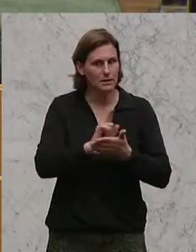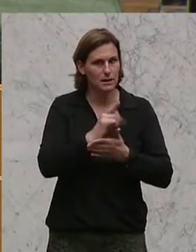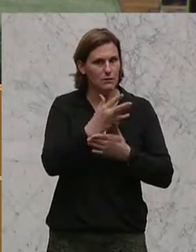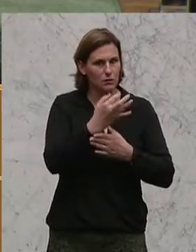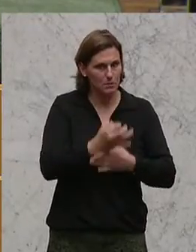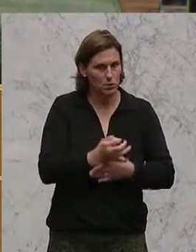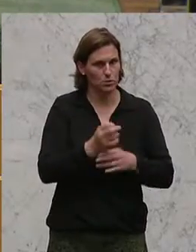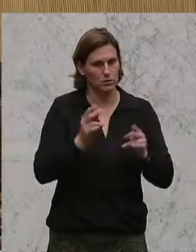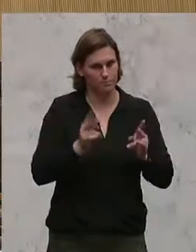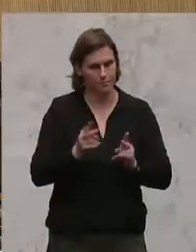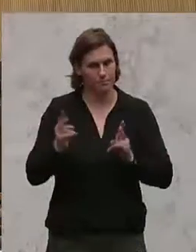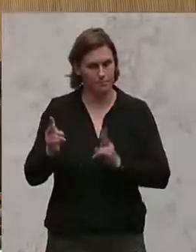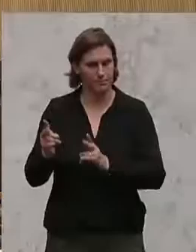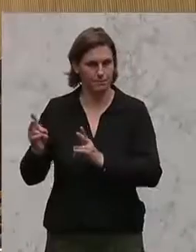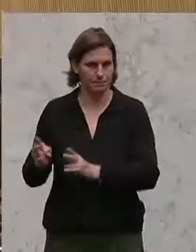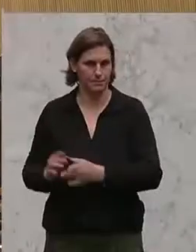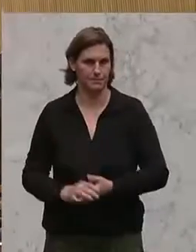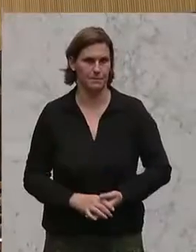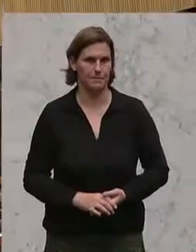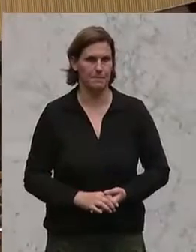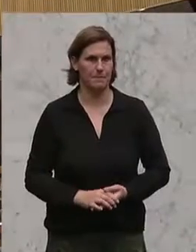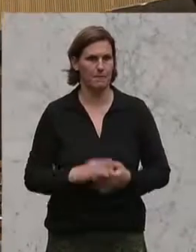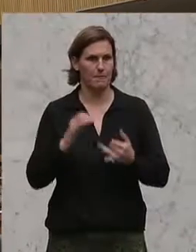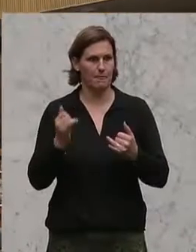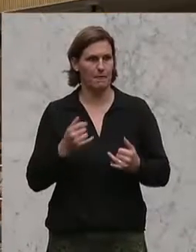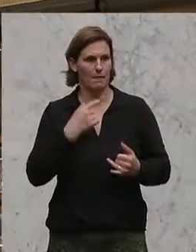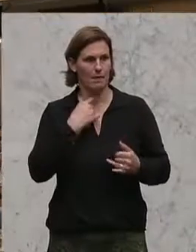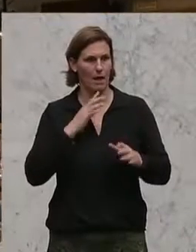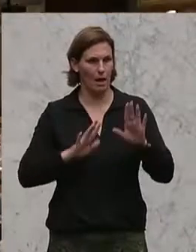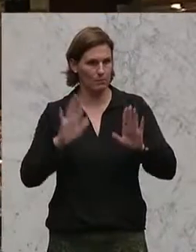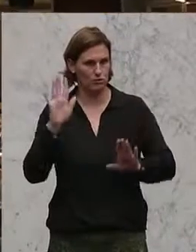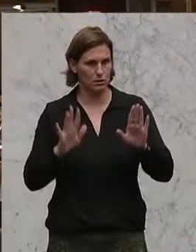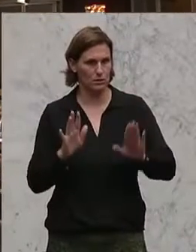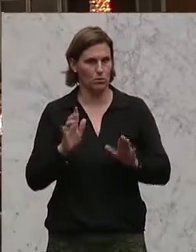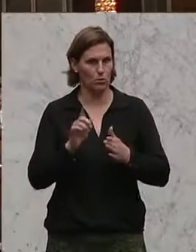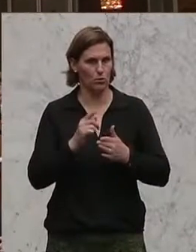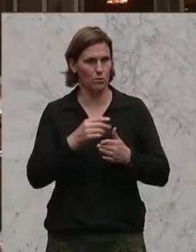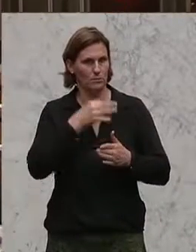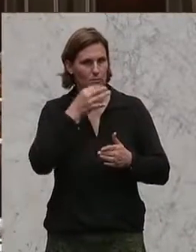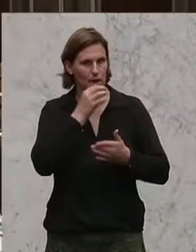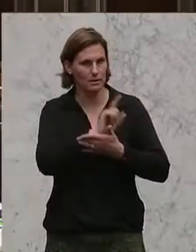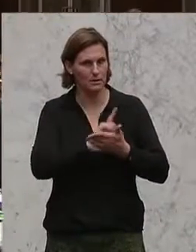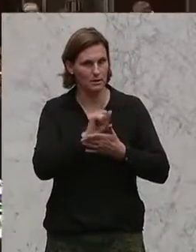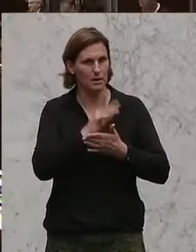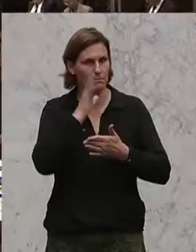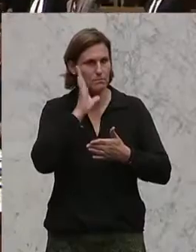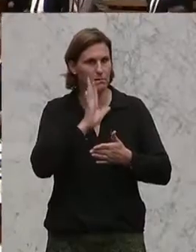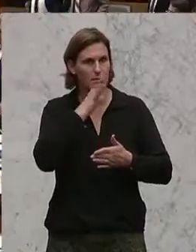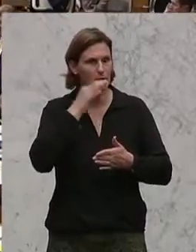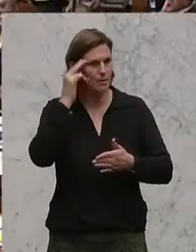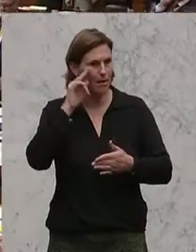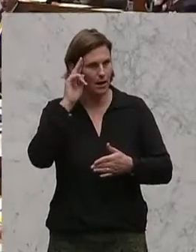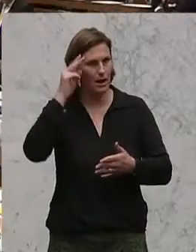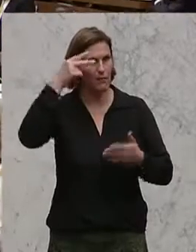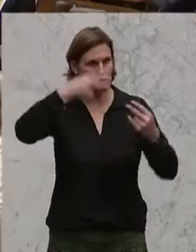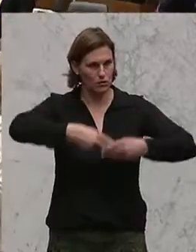je Debatte beschränkt. Wir kommen sogleich zur Abstimmung über die dargelegten Redezeiten und ich ersuche jene Damen und Herren, die